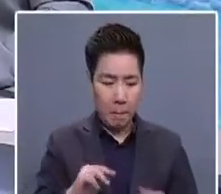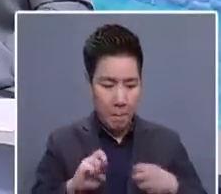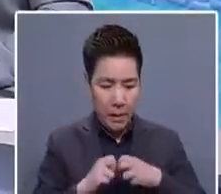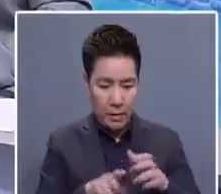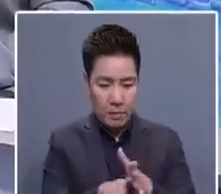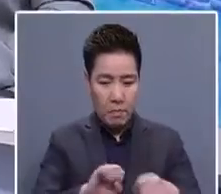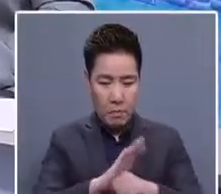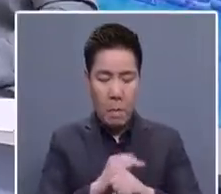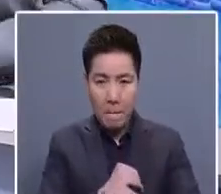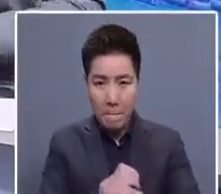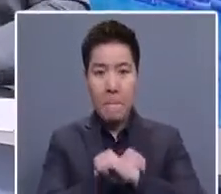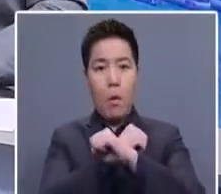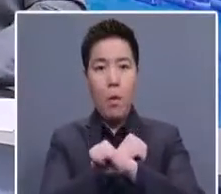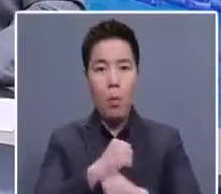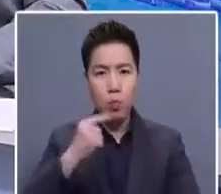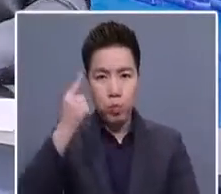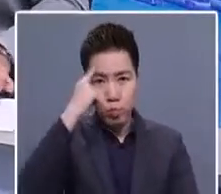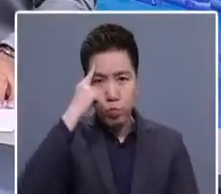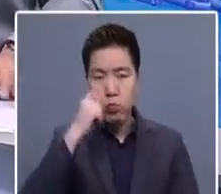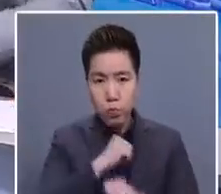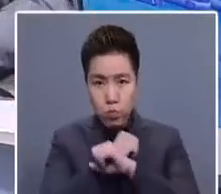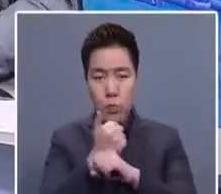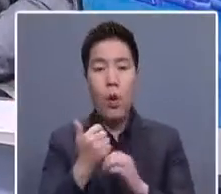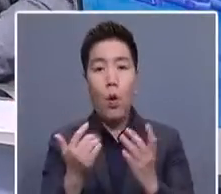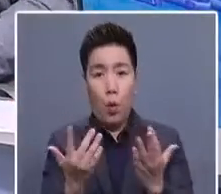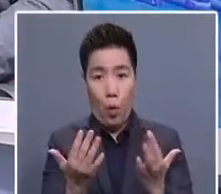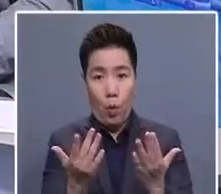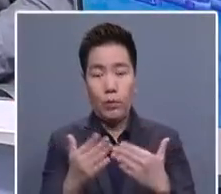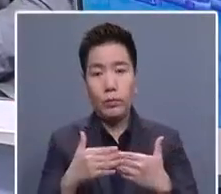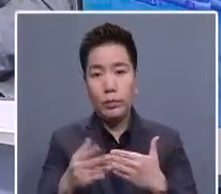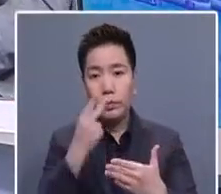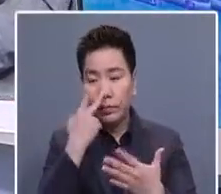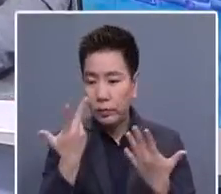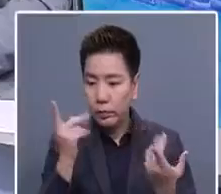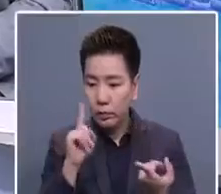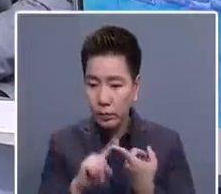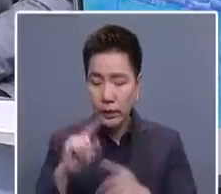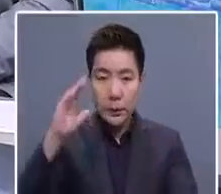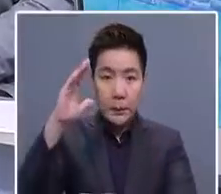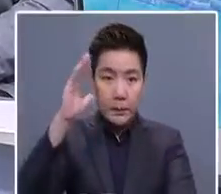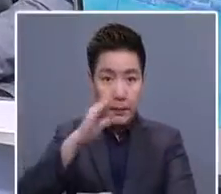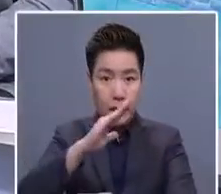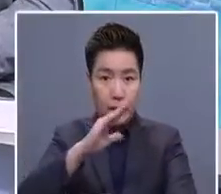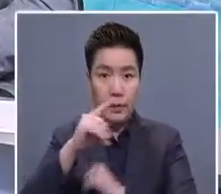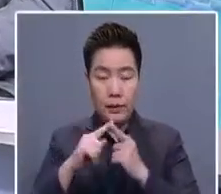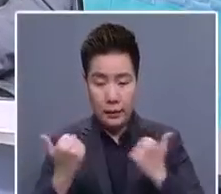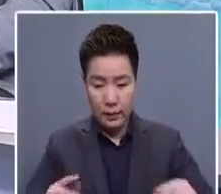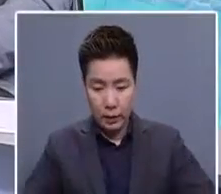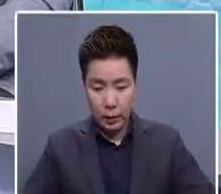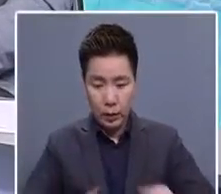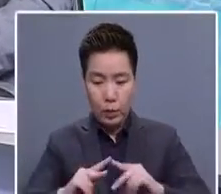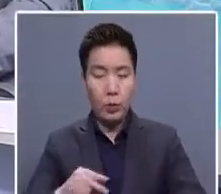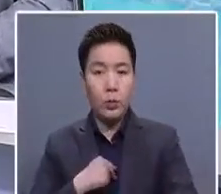โควิด19ในพื้นที่ของจังหวัดสมุทรสาครได้เดี๋ยวก็ต้องรอกันต่อนะครับว่าในช่วงบ่ายๆวันนี้ที่ทางด้านของกระทรวงสา